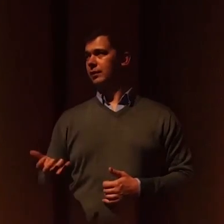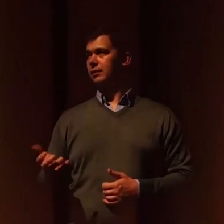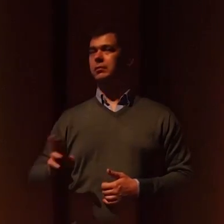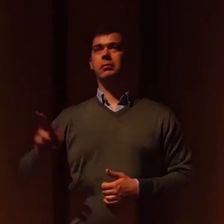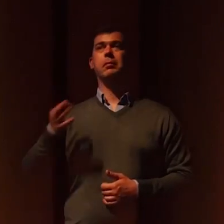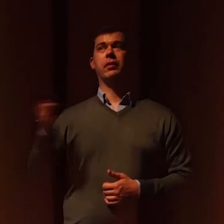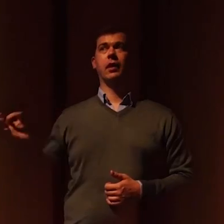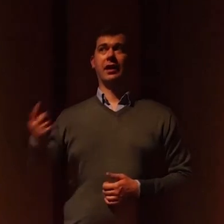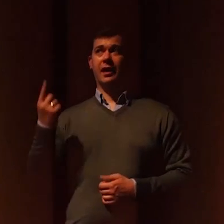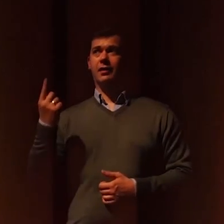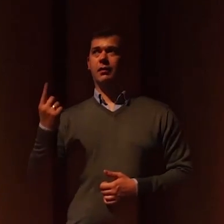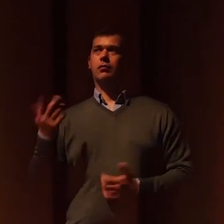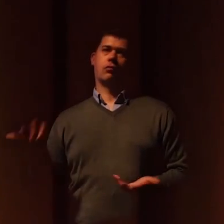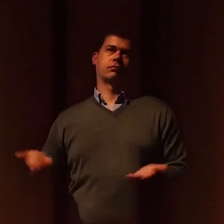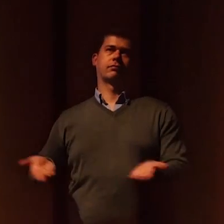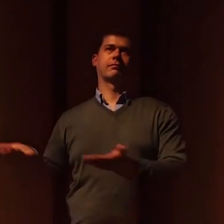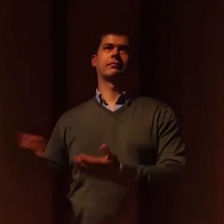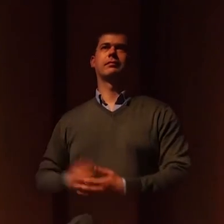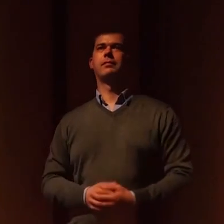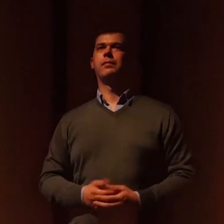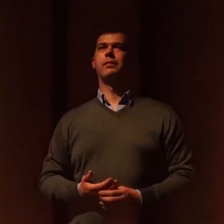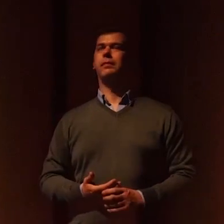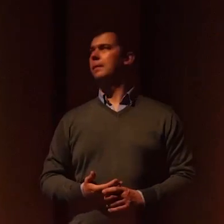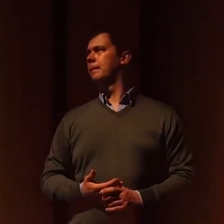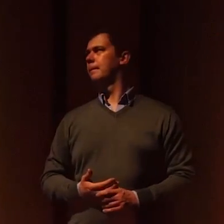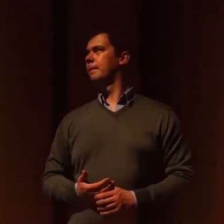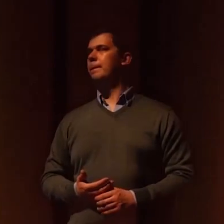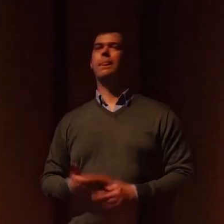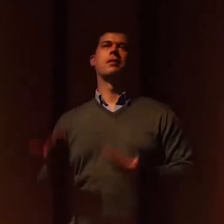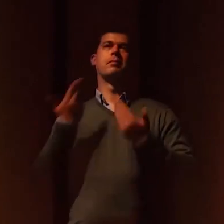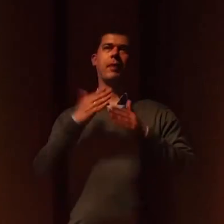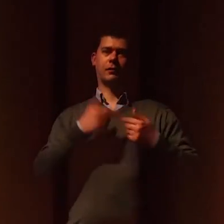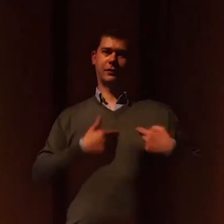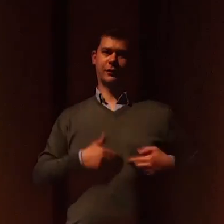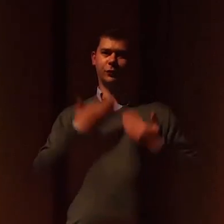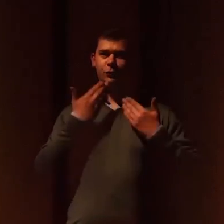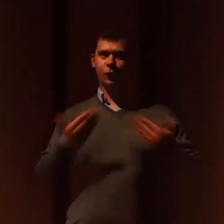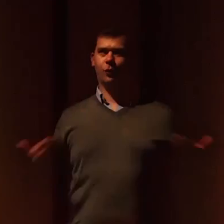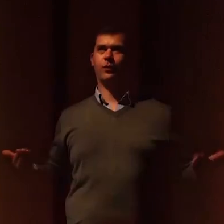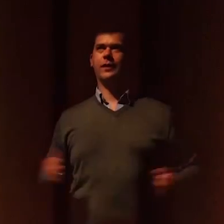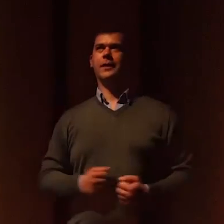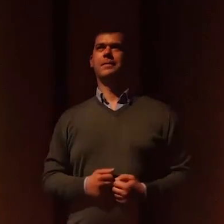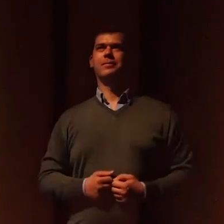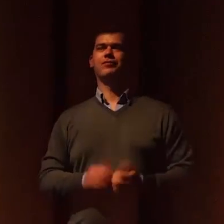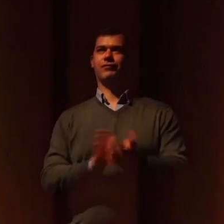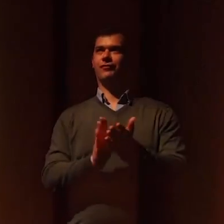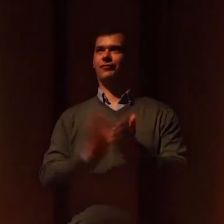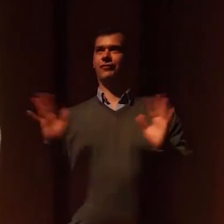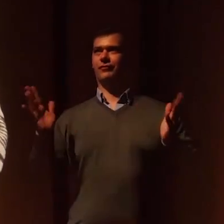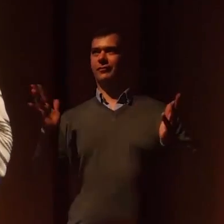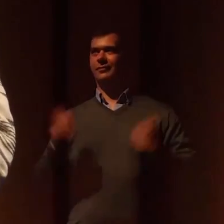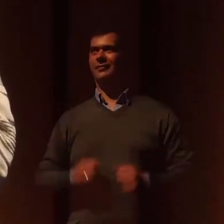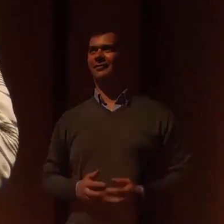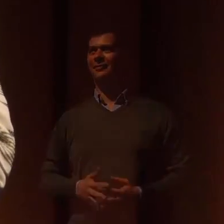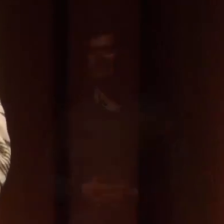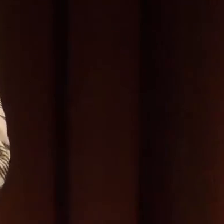pytanie jedno jest to a jeśli nie to bardzo serdecznie państwu Dziękuję Dziękuję bardzo i